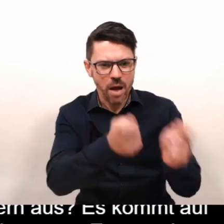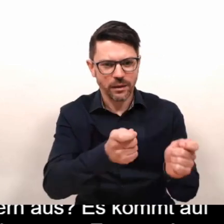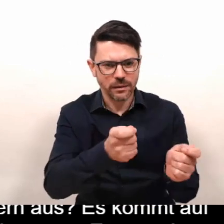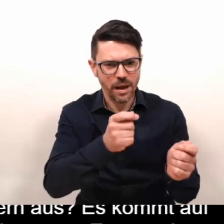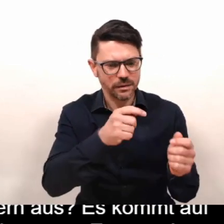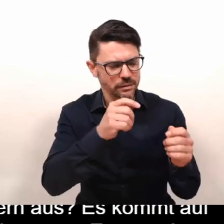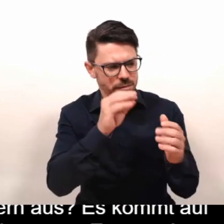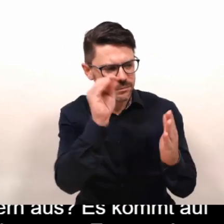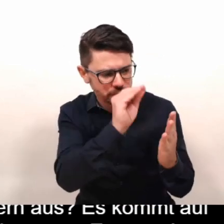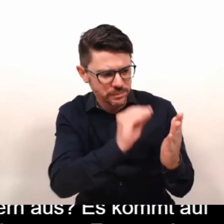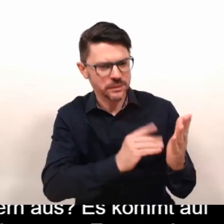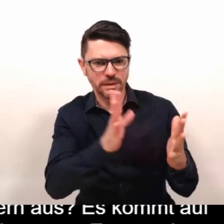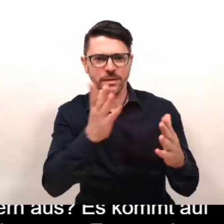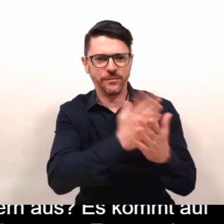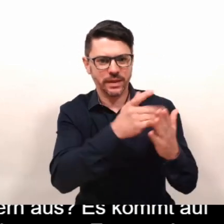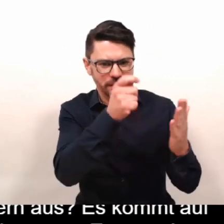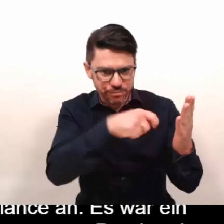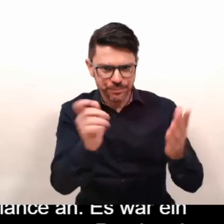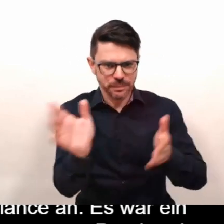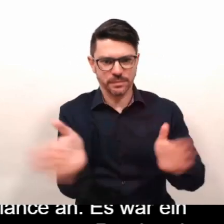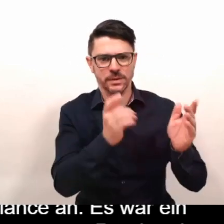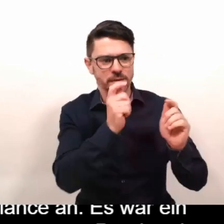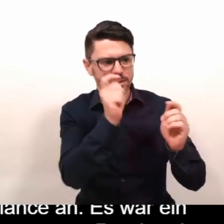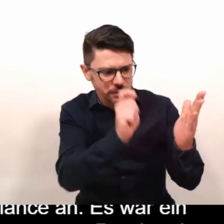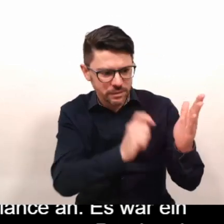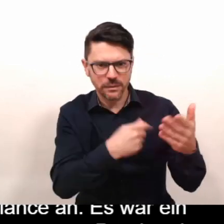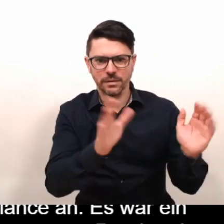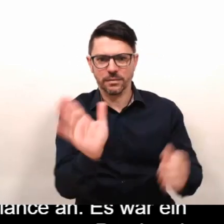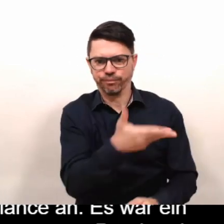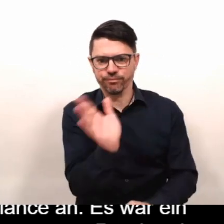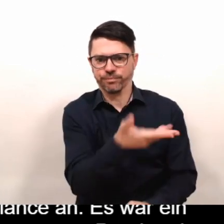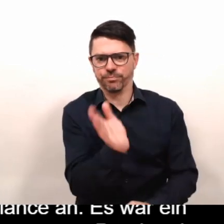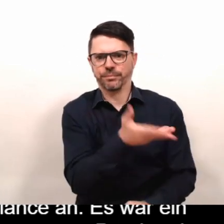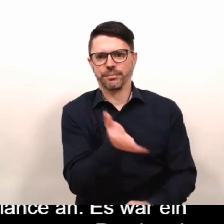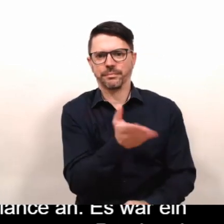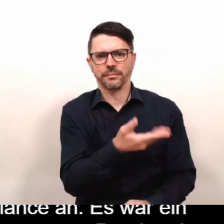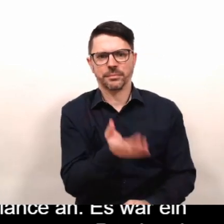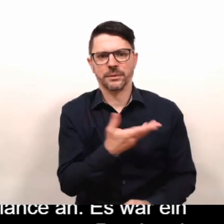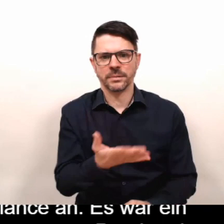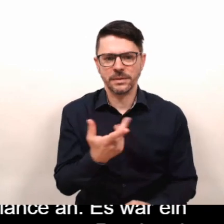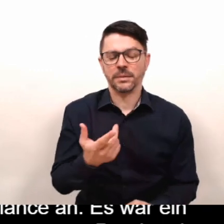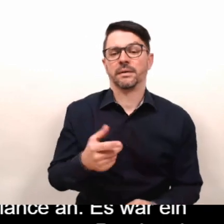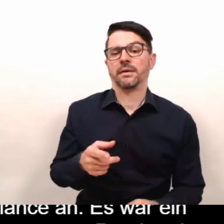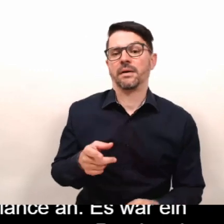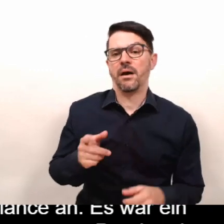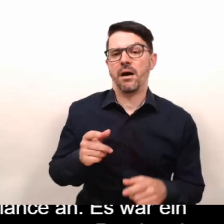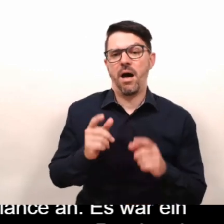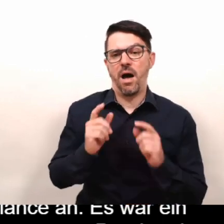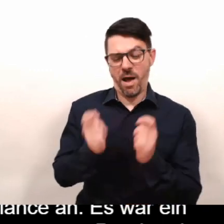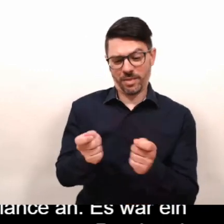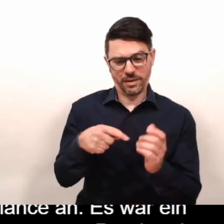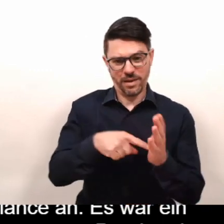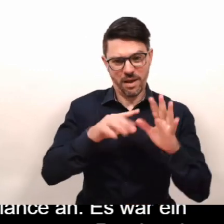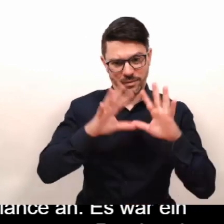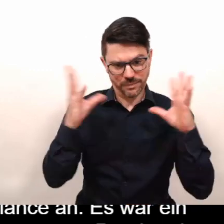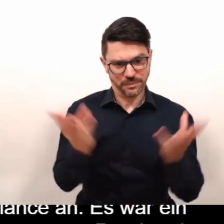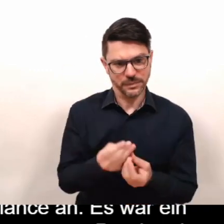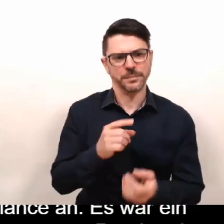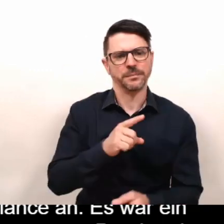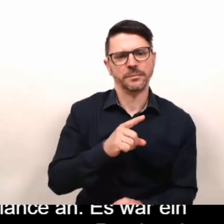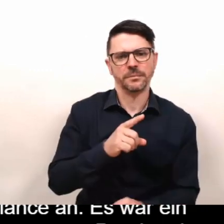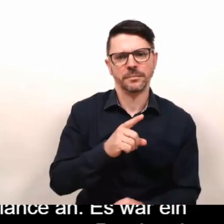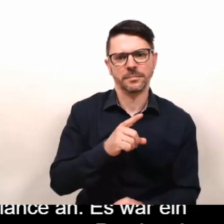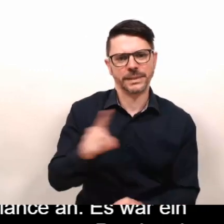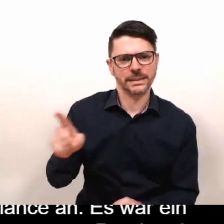jetzt gut 300.000 abgearbeitet. Über 250.000 haben Geld bekommen. Und ja,